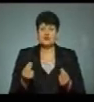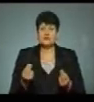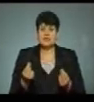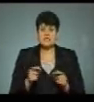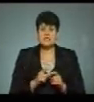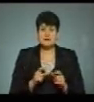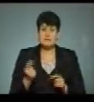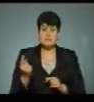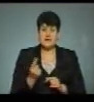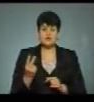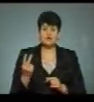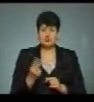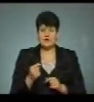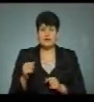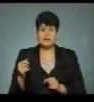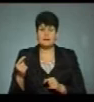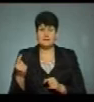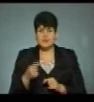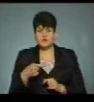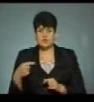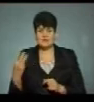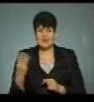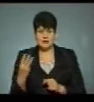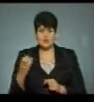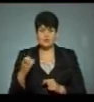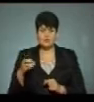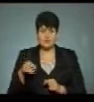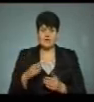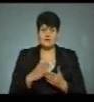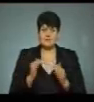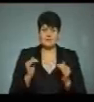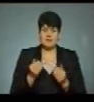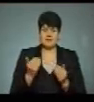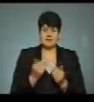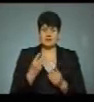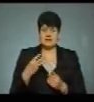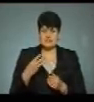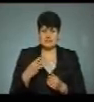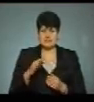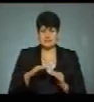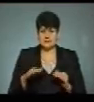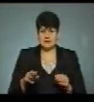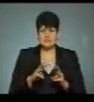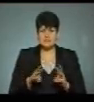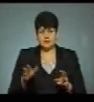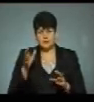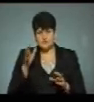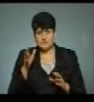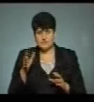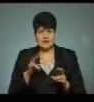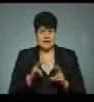закладів першого, другого і першого, третього ступенів, які мають менше 30 учнів, Міністерством освіти і науки